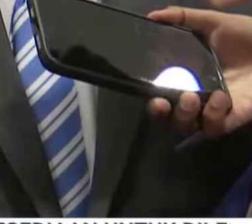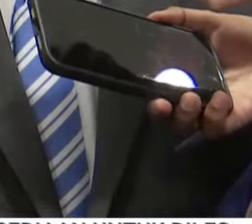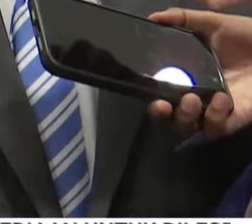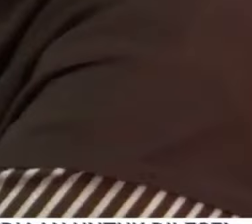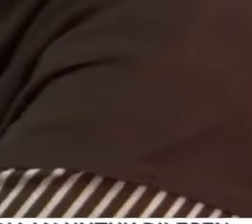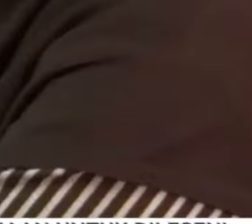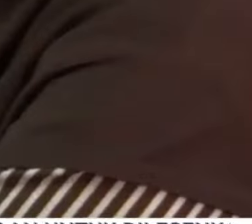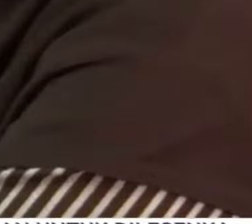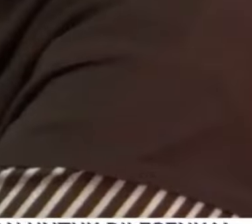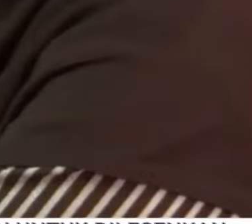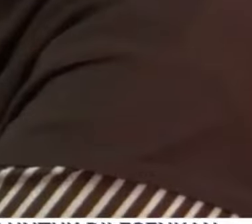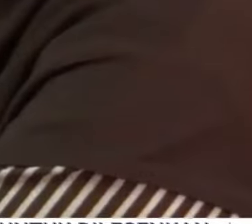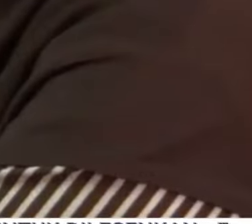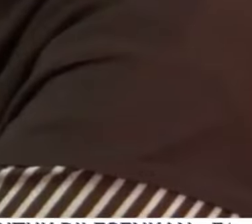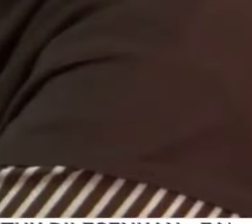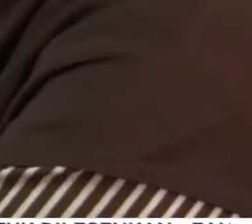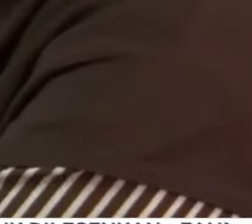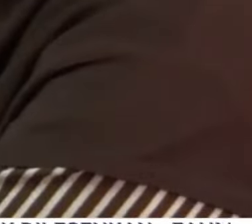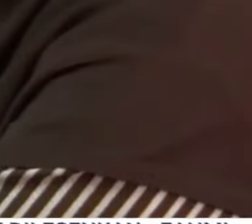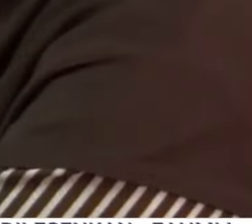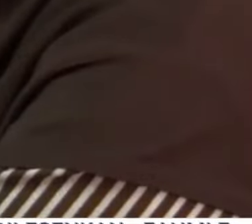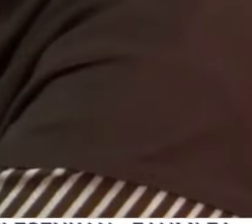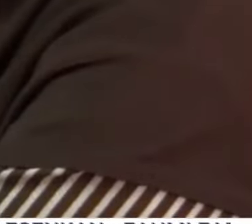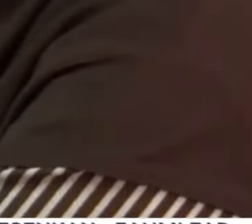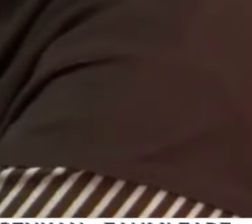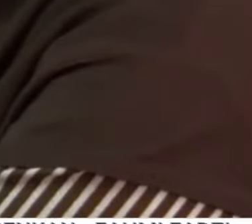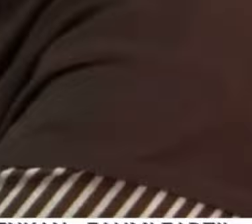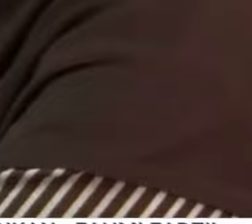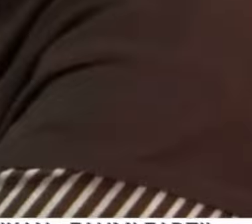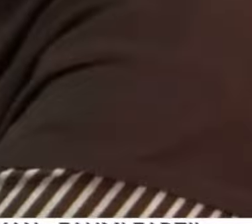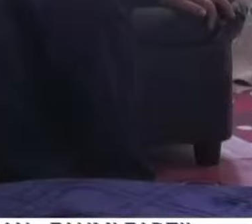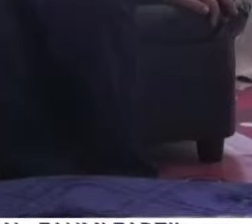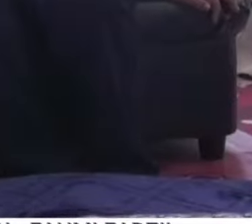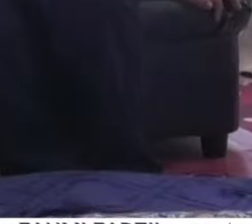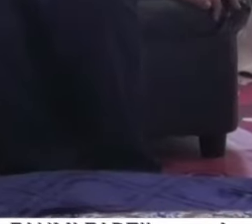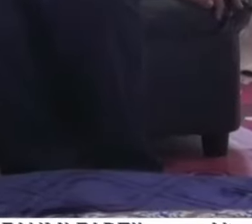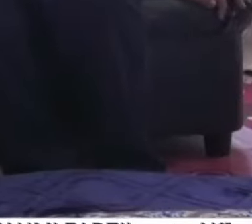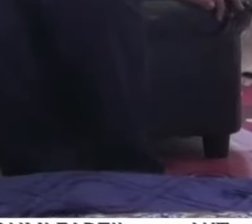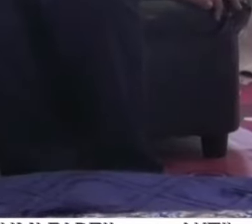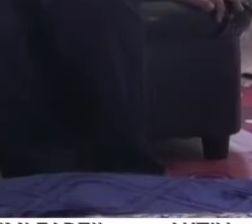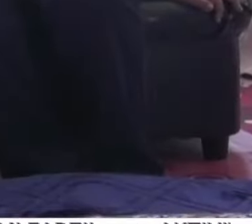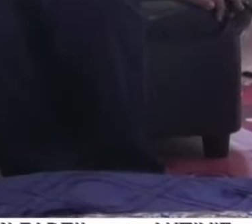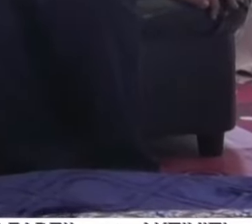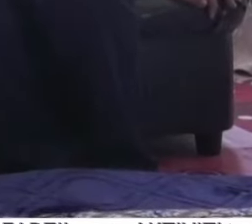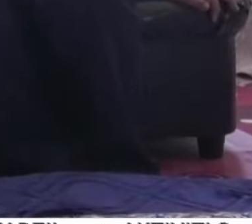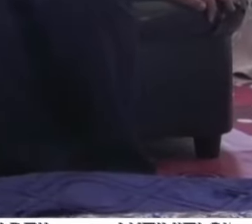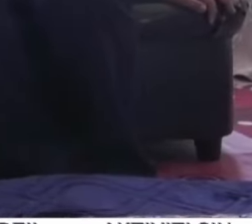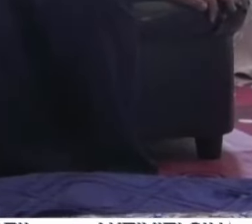Pengendali media sosial sedia perkhidmatan dilesenkan.